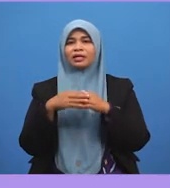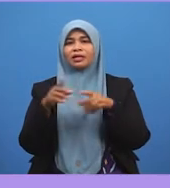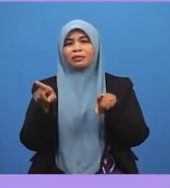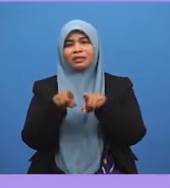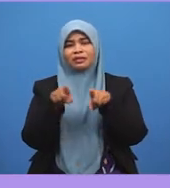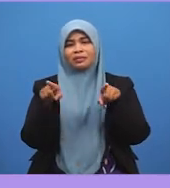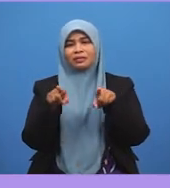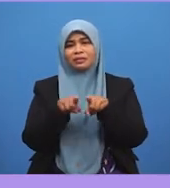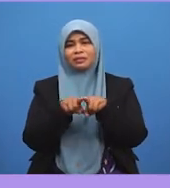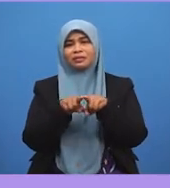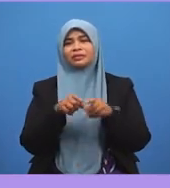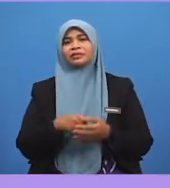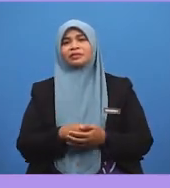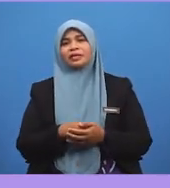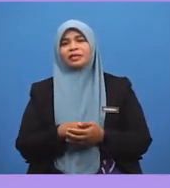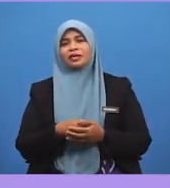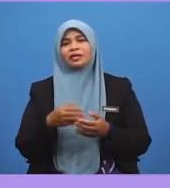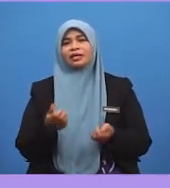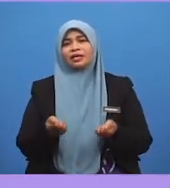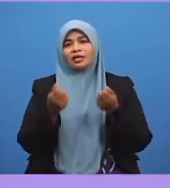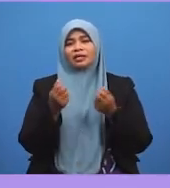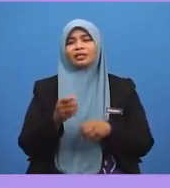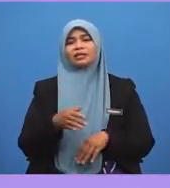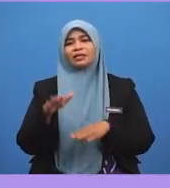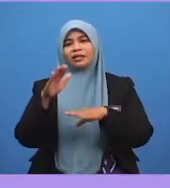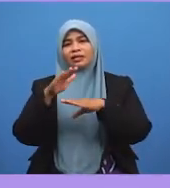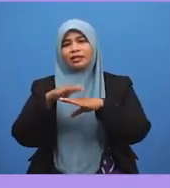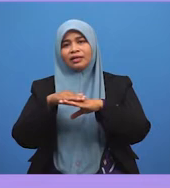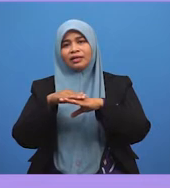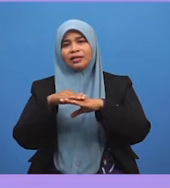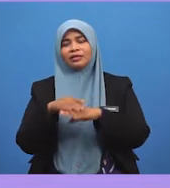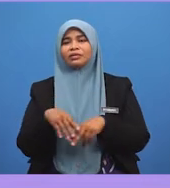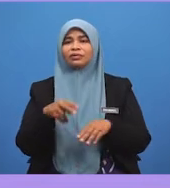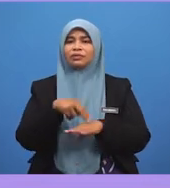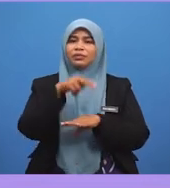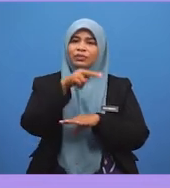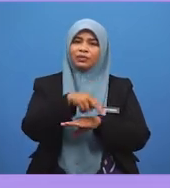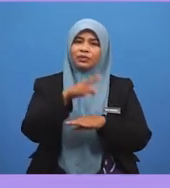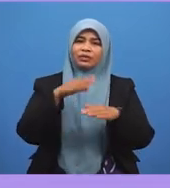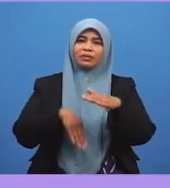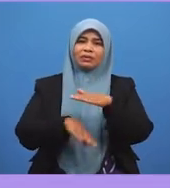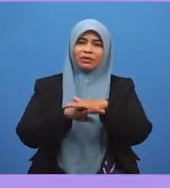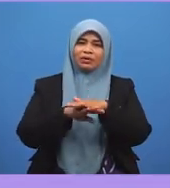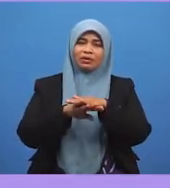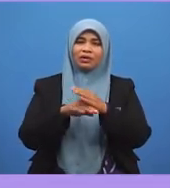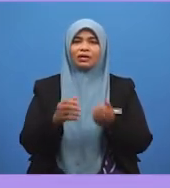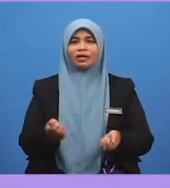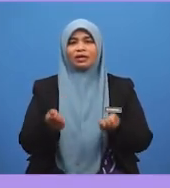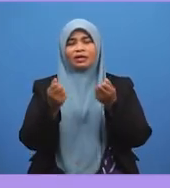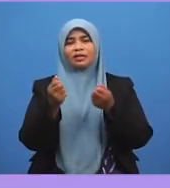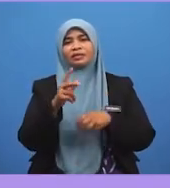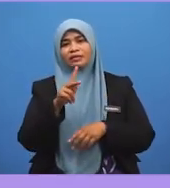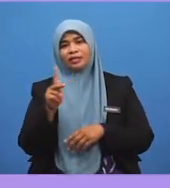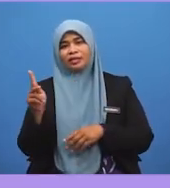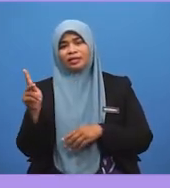tangan bersama-sama. Angkat ke atas, turun ke bawah. Angkat